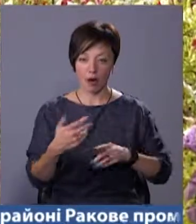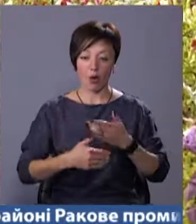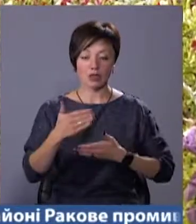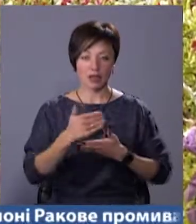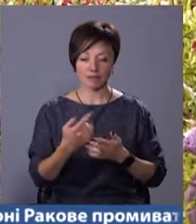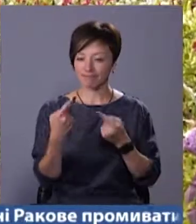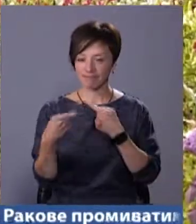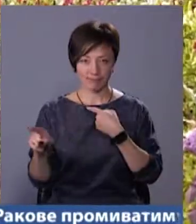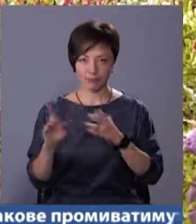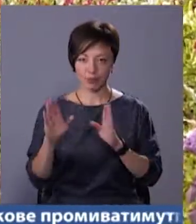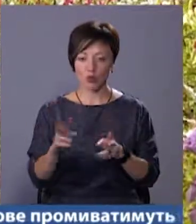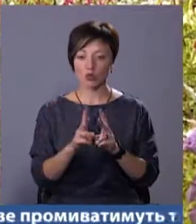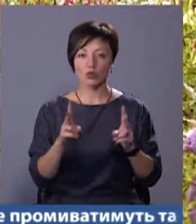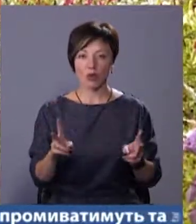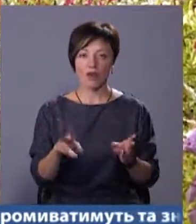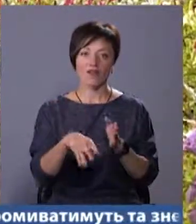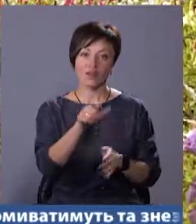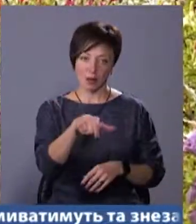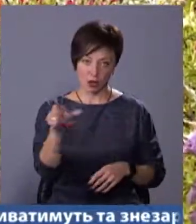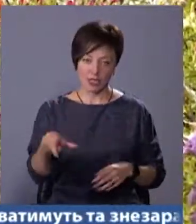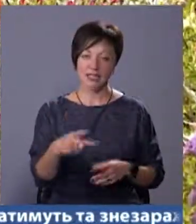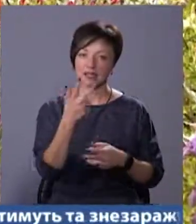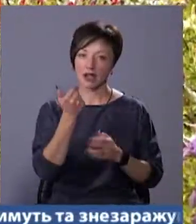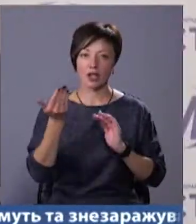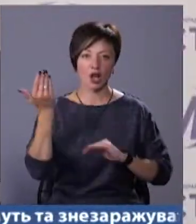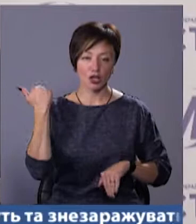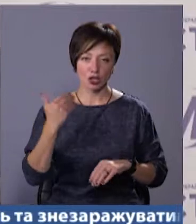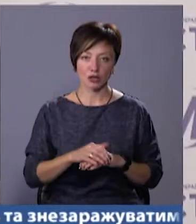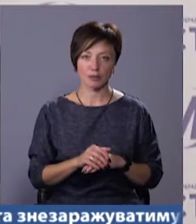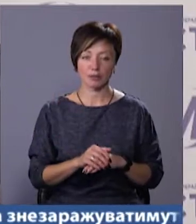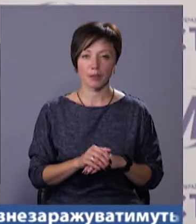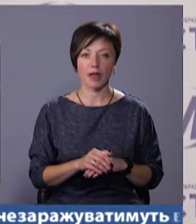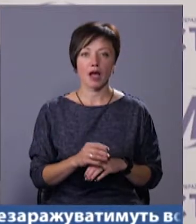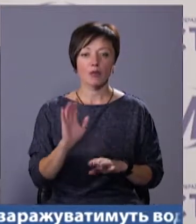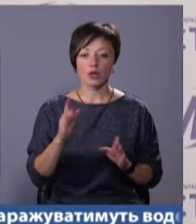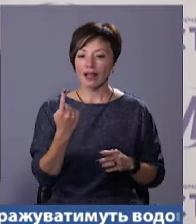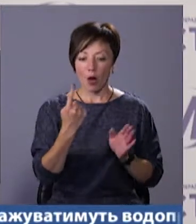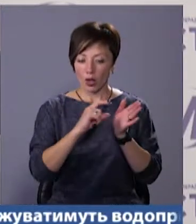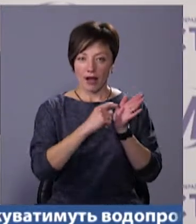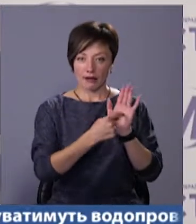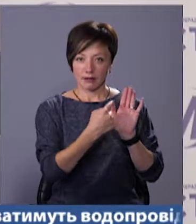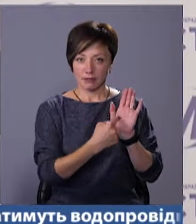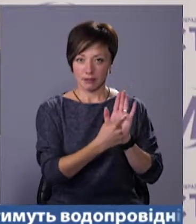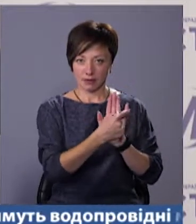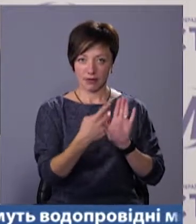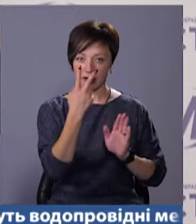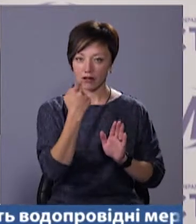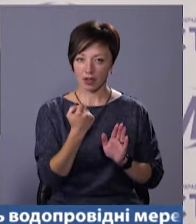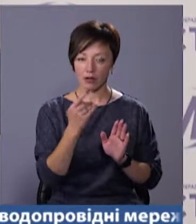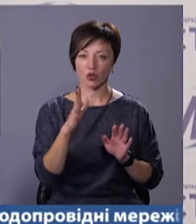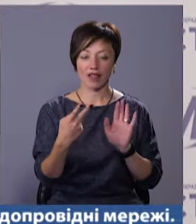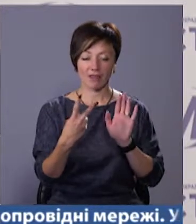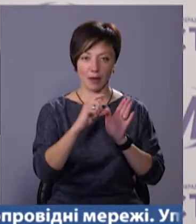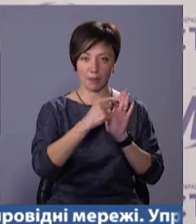принципово відрізнятимуться від тих, до яких виборці звикли раніше. Змінність буде в тому, що там буде не одна клітинка для голосування, як звикли виборці, їх буде